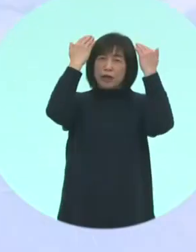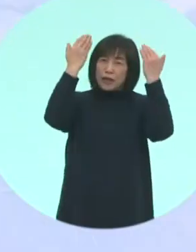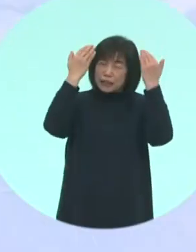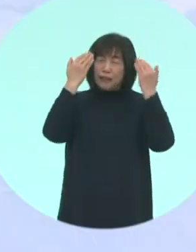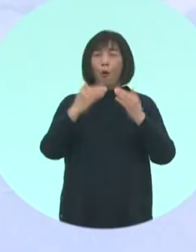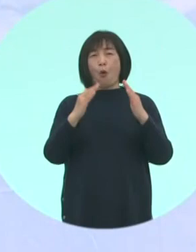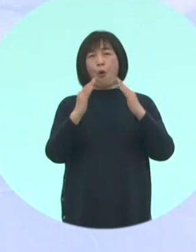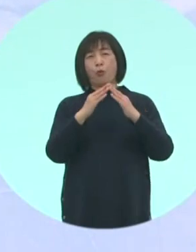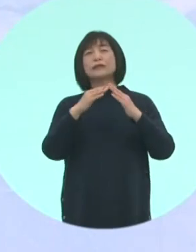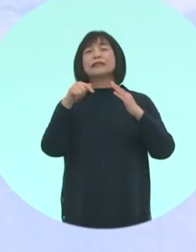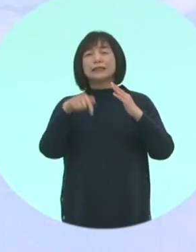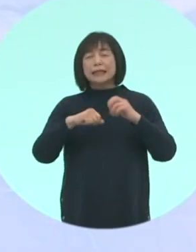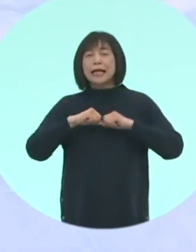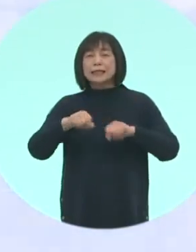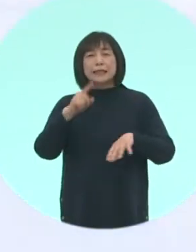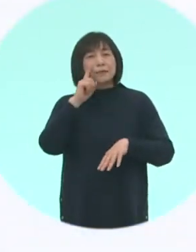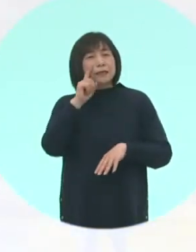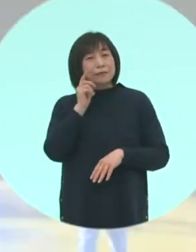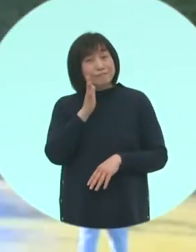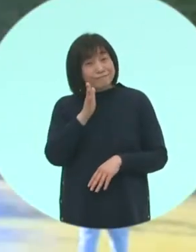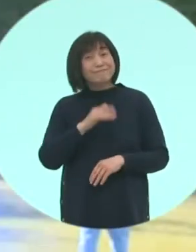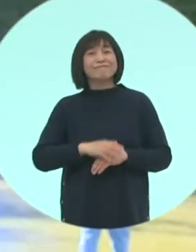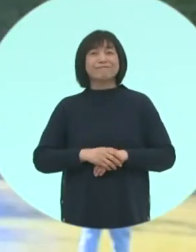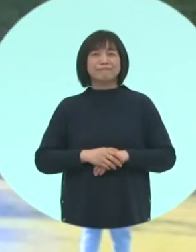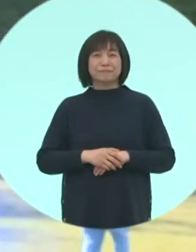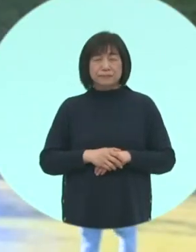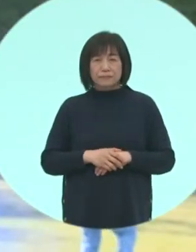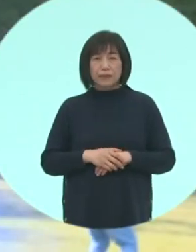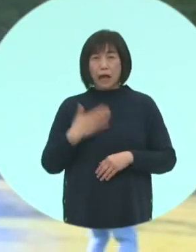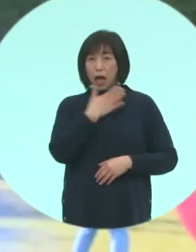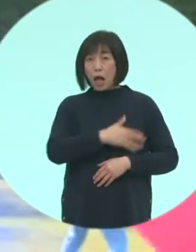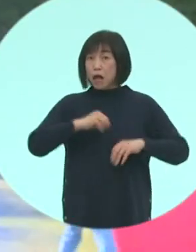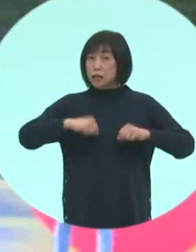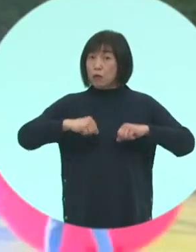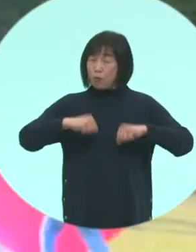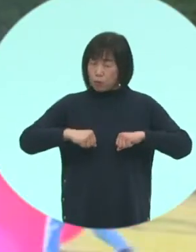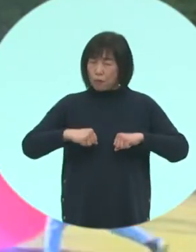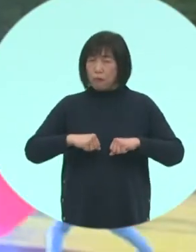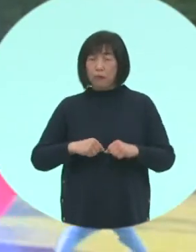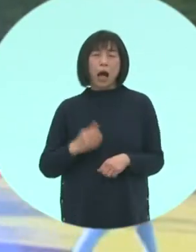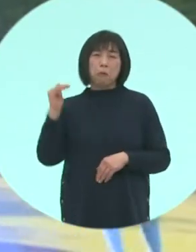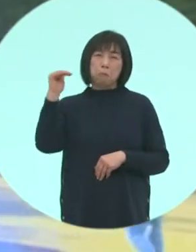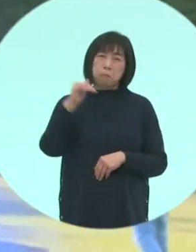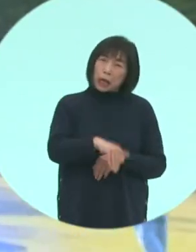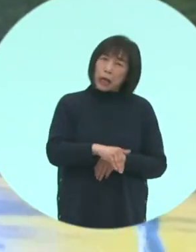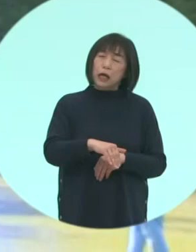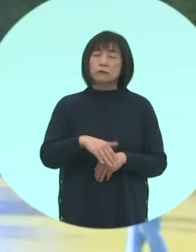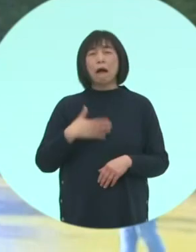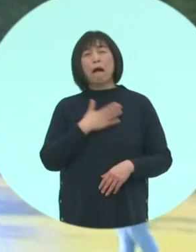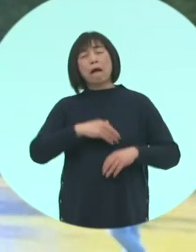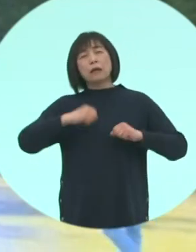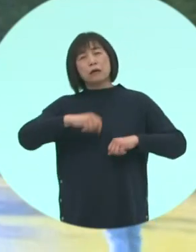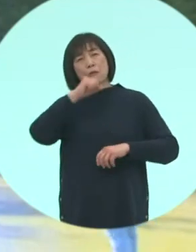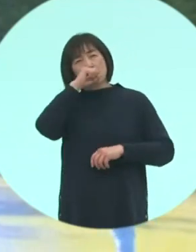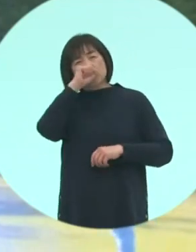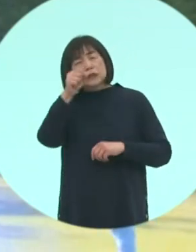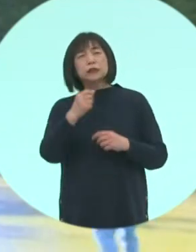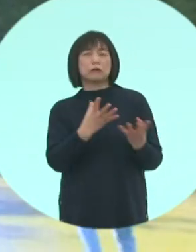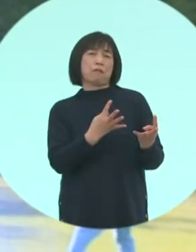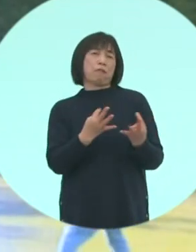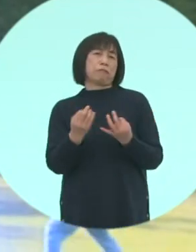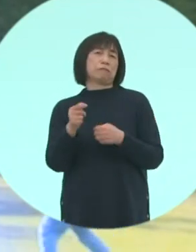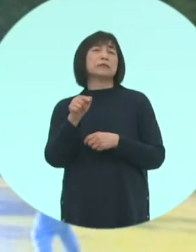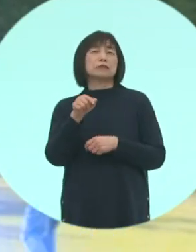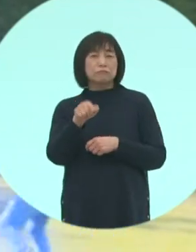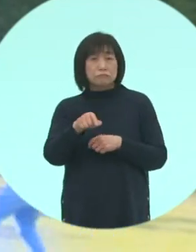うん、お家でやってもらいたいなと思います。はい、 健康って皆さん失ってから健康っていいなって思う方が多いんですけど、やっぱり一番大事な